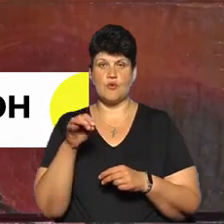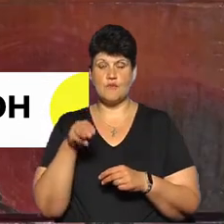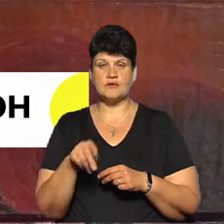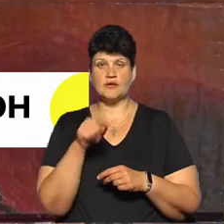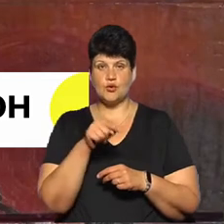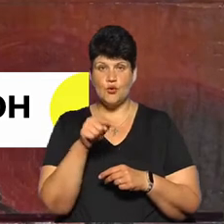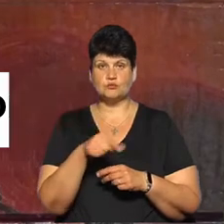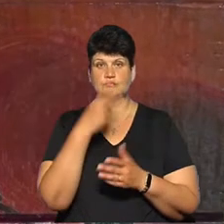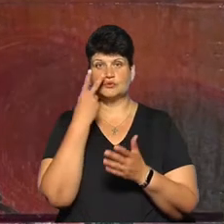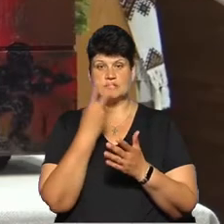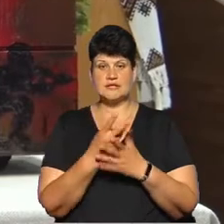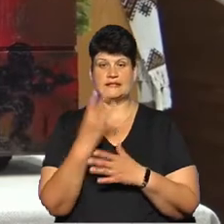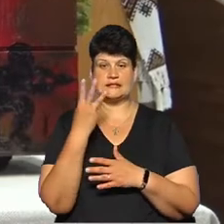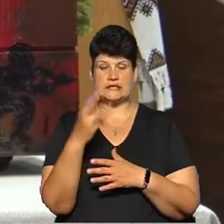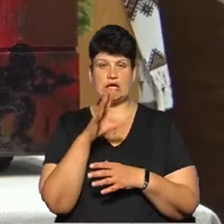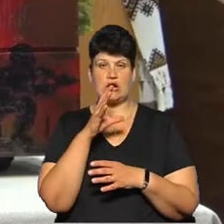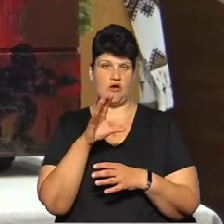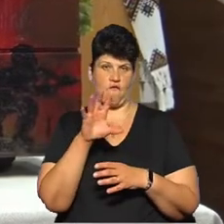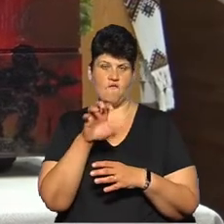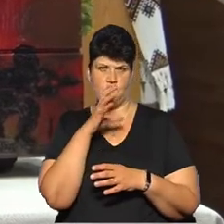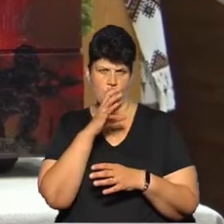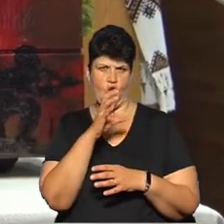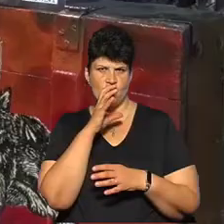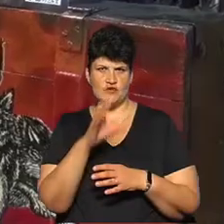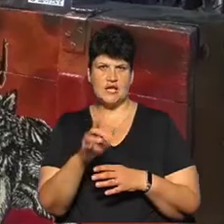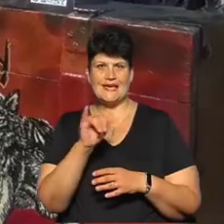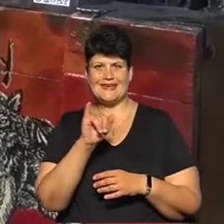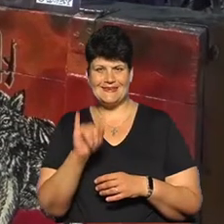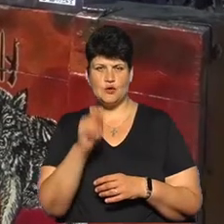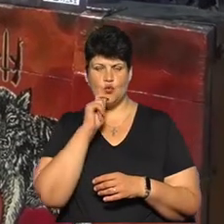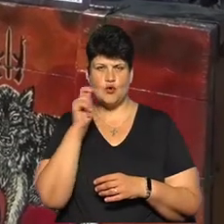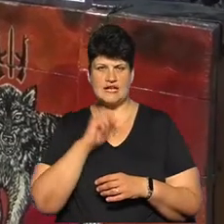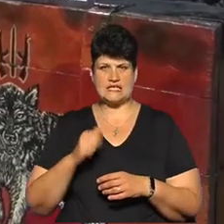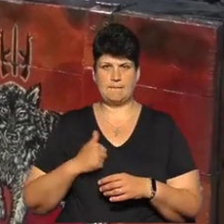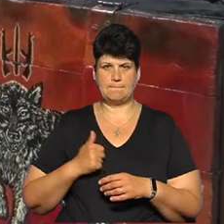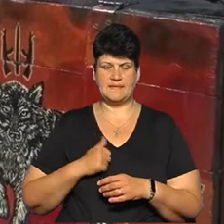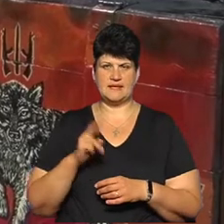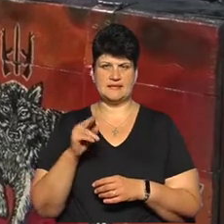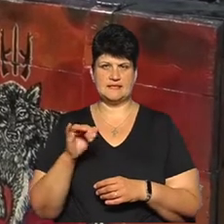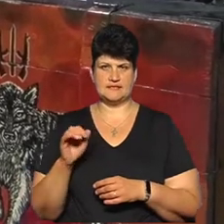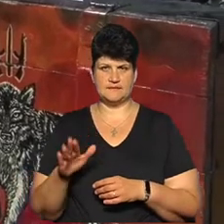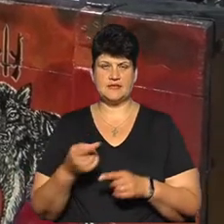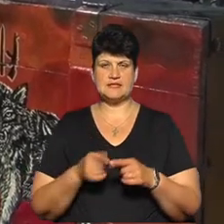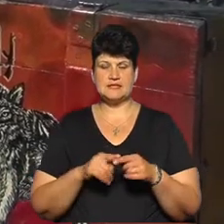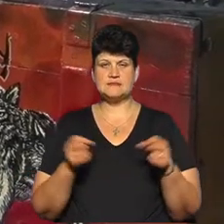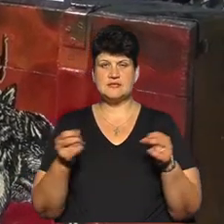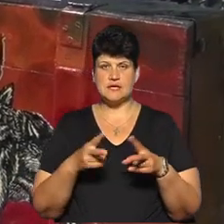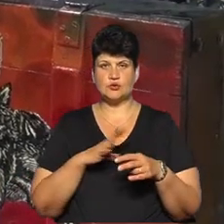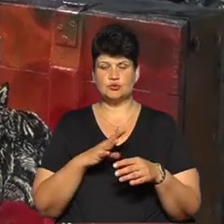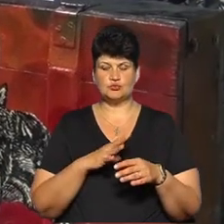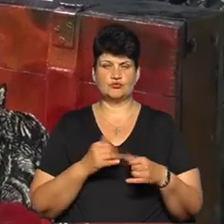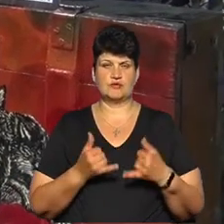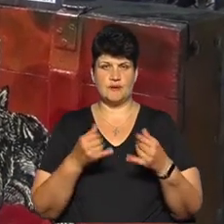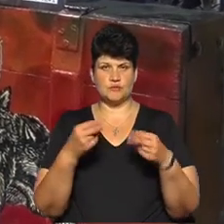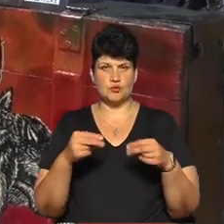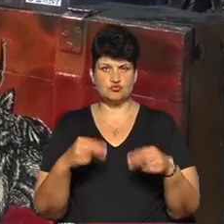Вовк зобразила 3 вовків та українських бійців. Короб був намальований спеціально для аукціону, який мав відбутися за